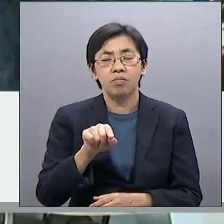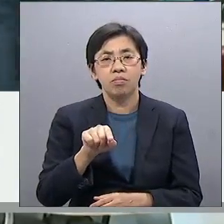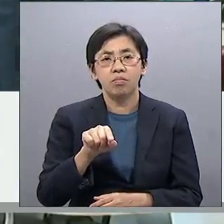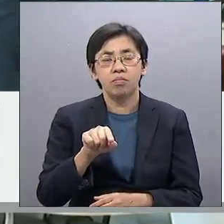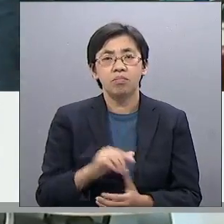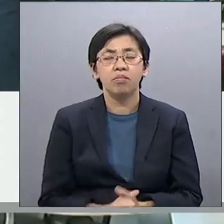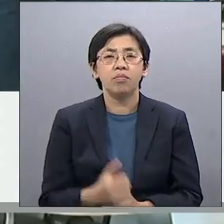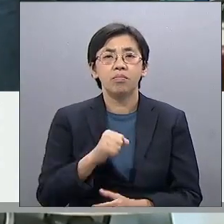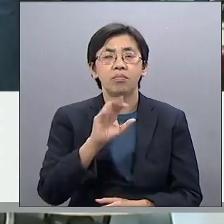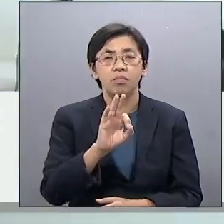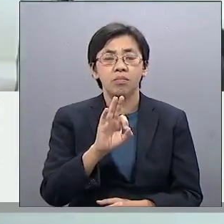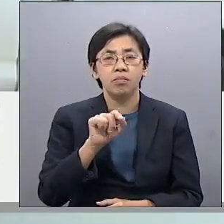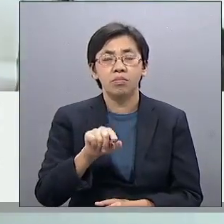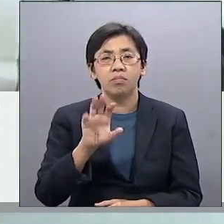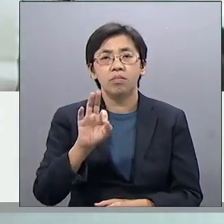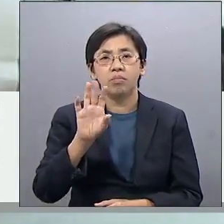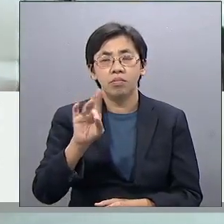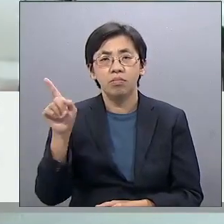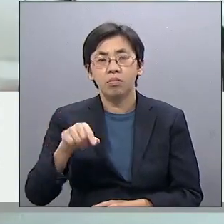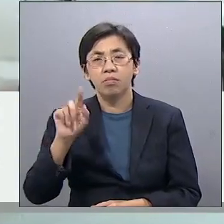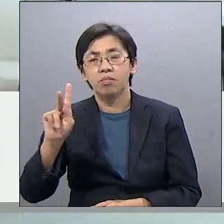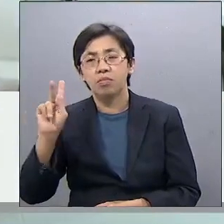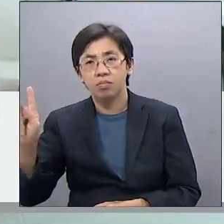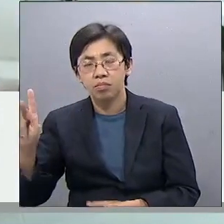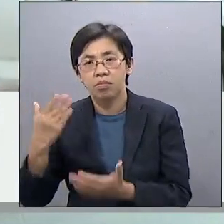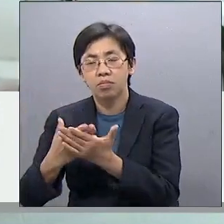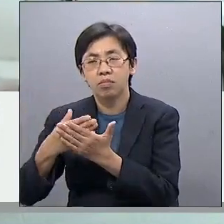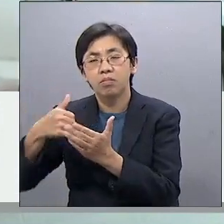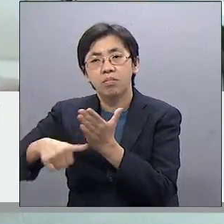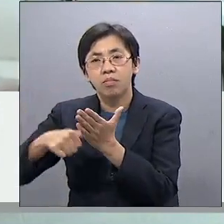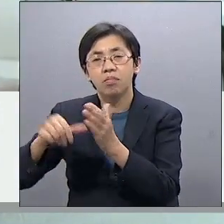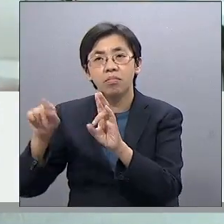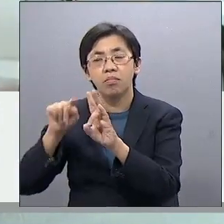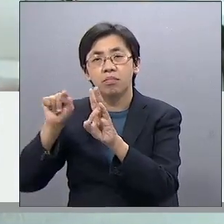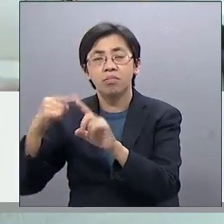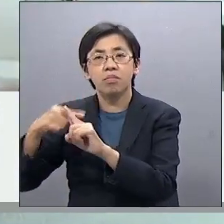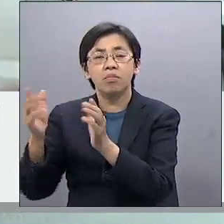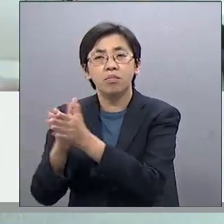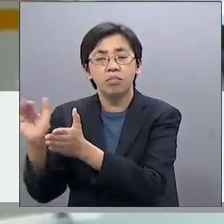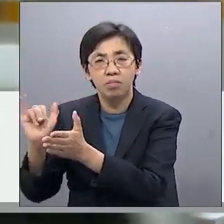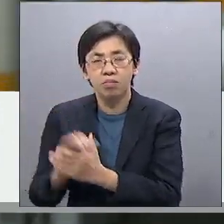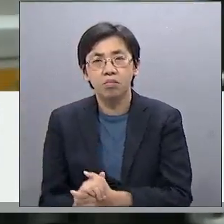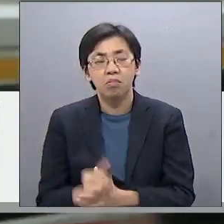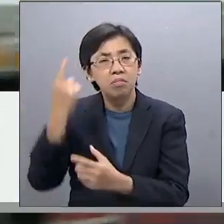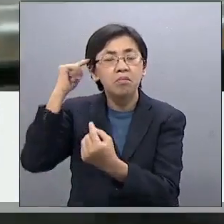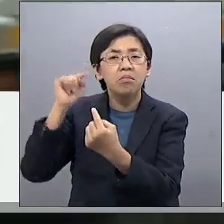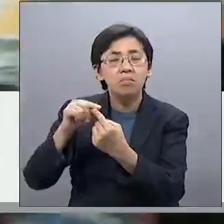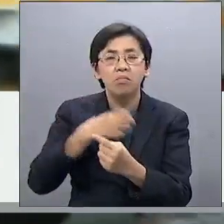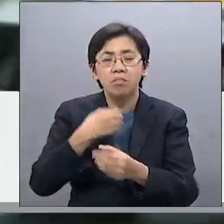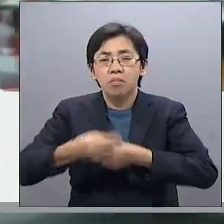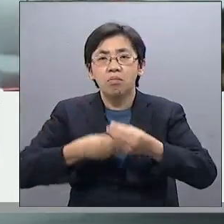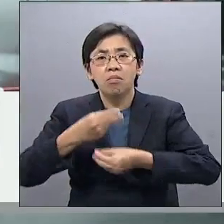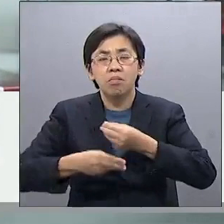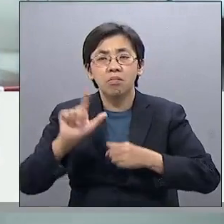เอ่อ 19.98สตางคต่อกิโกรไม่รวมภาษีมูลค่าเพิ่มค่ะมีกรอบเป้าหมายเพื่อให้ราคาขายปลีก